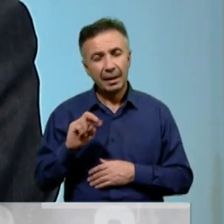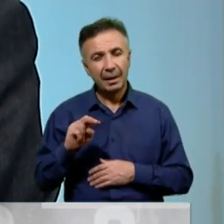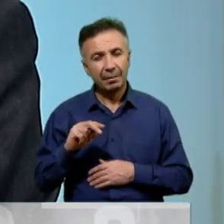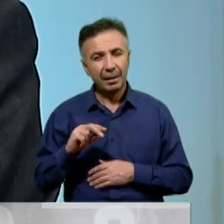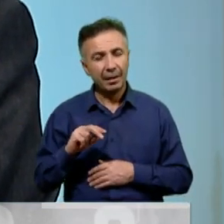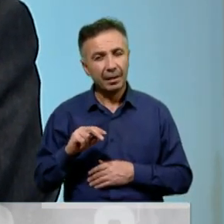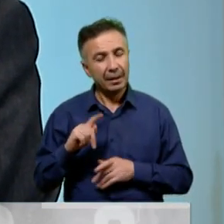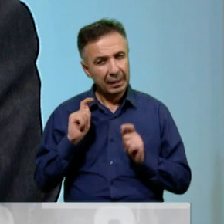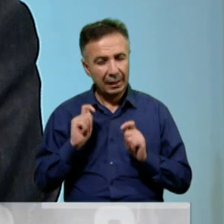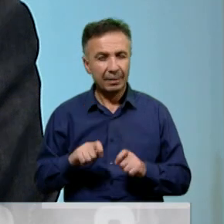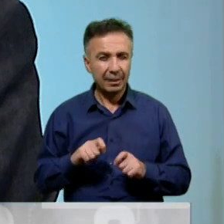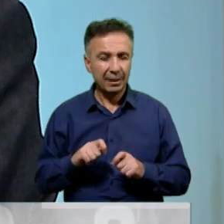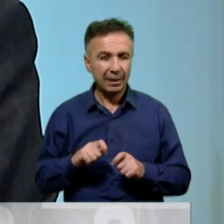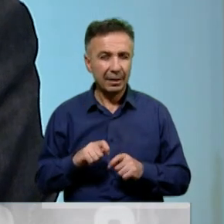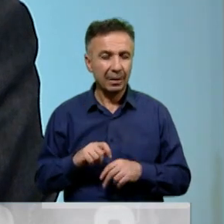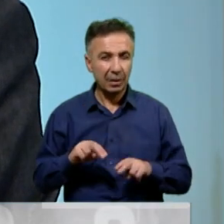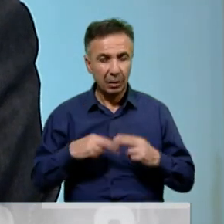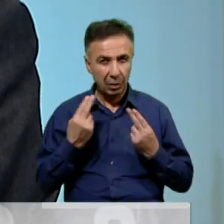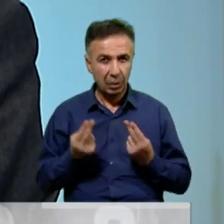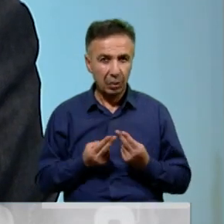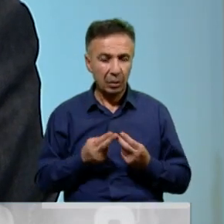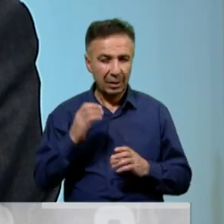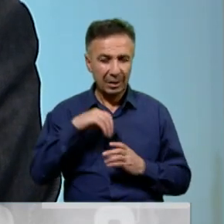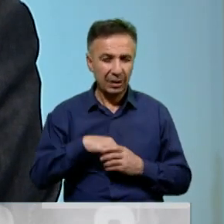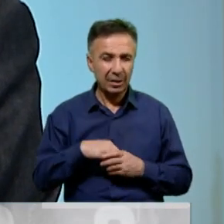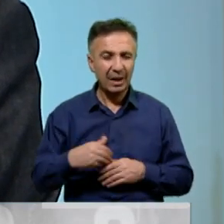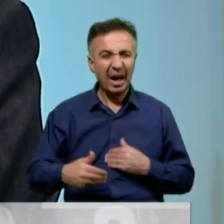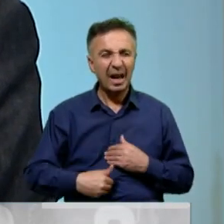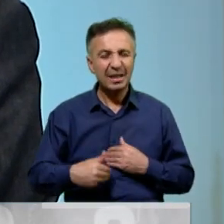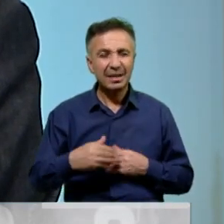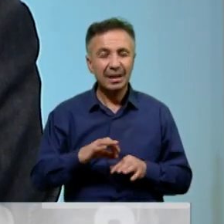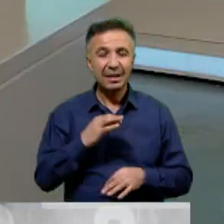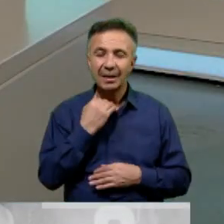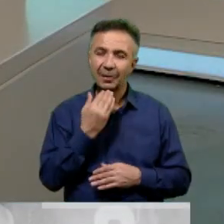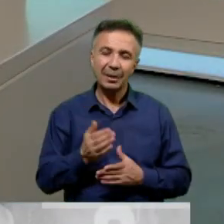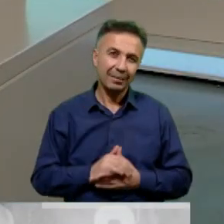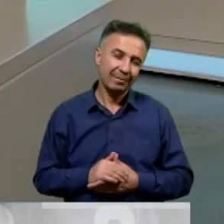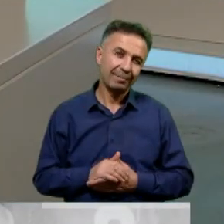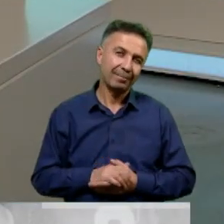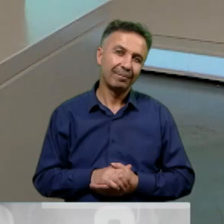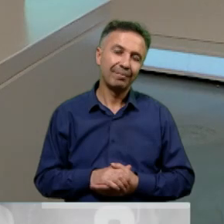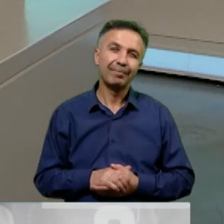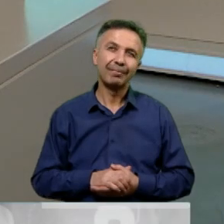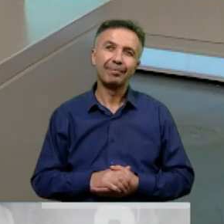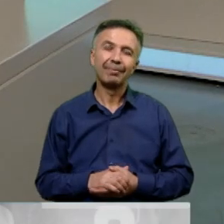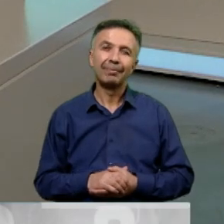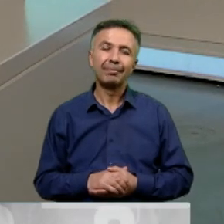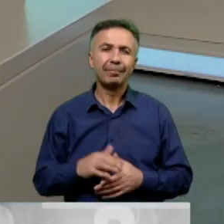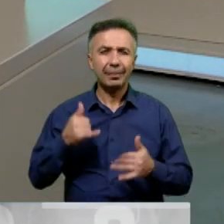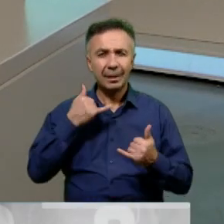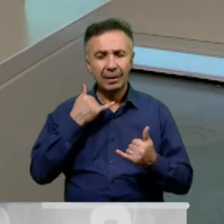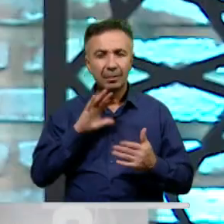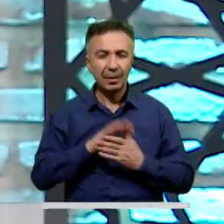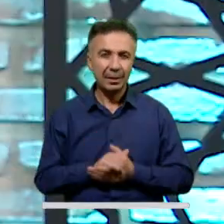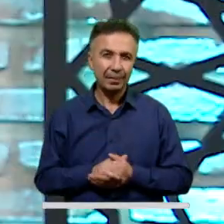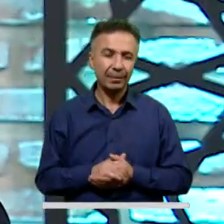çalıştırılsın, dünyada aç insan kalmaz. Eyvallah hocam. Teşekkür ederiz. Bir telefon bağlantımız